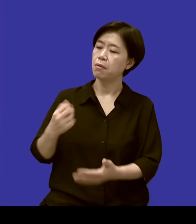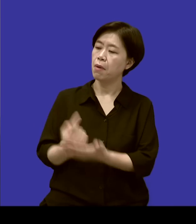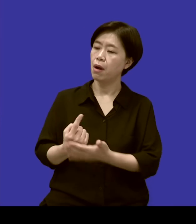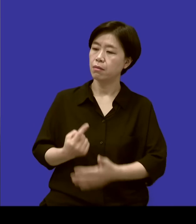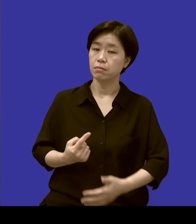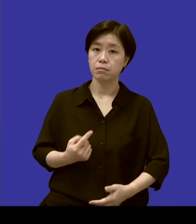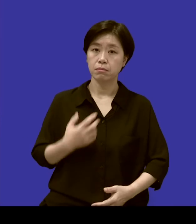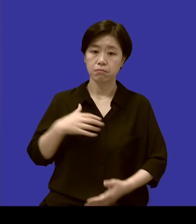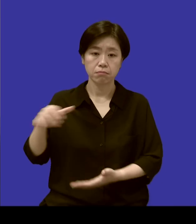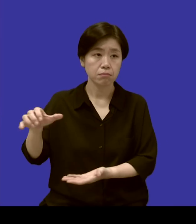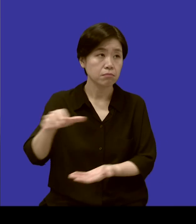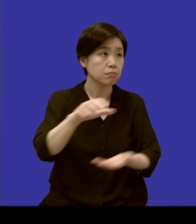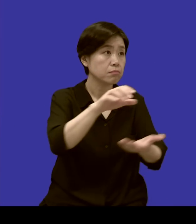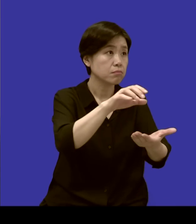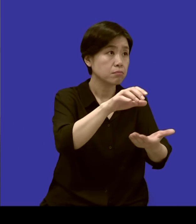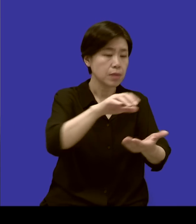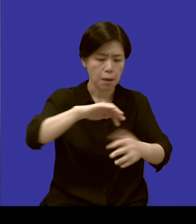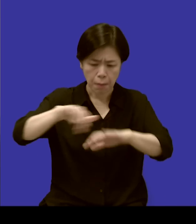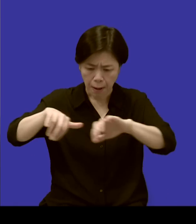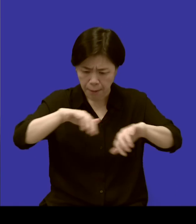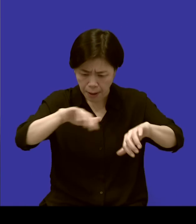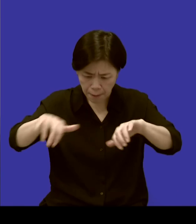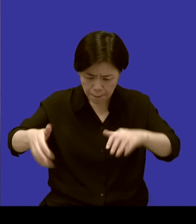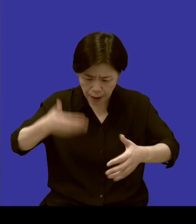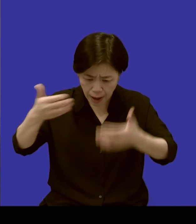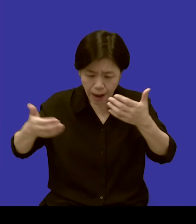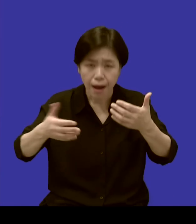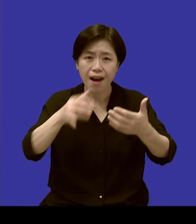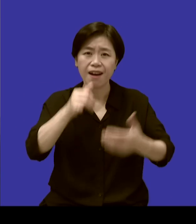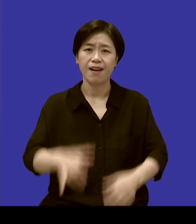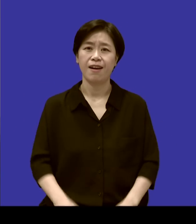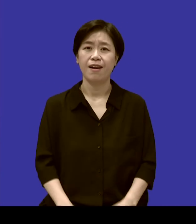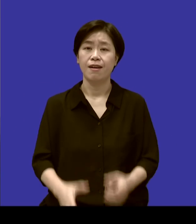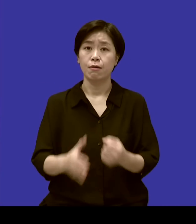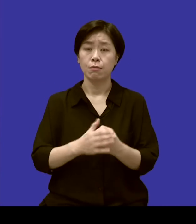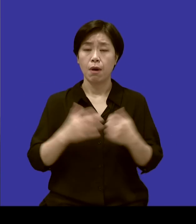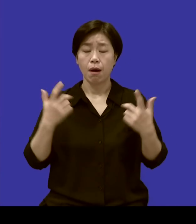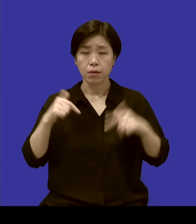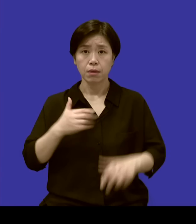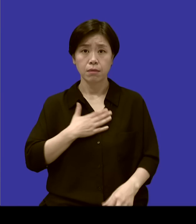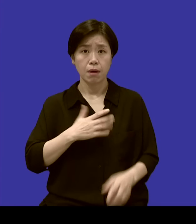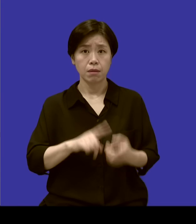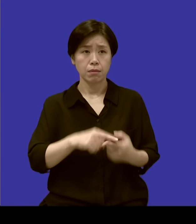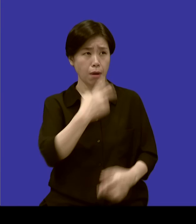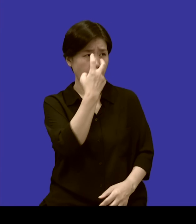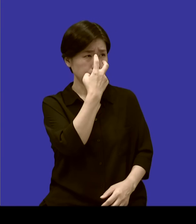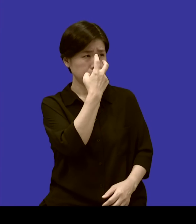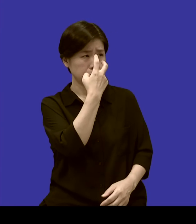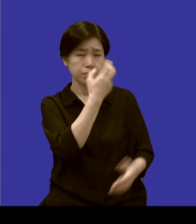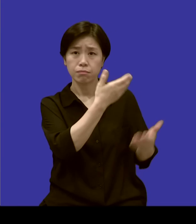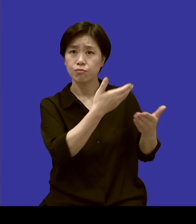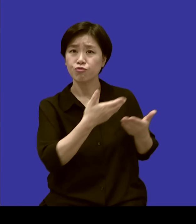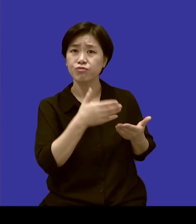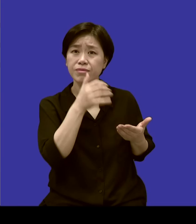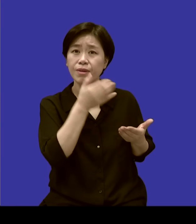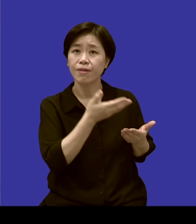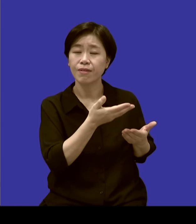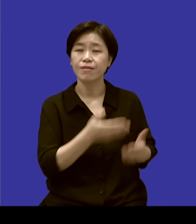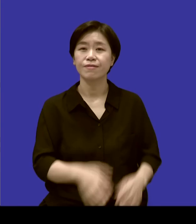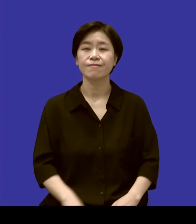아. 나는 항상 아버지한테 감시를 받았다고 해야 되나? 예. 그래서 항상